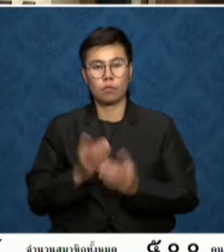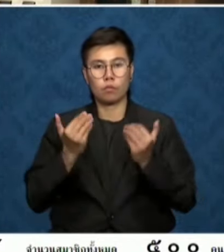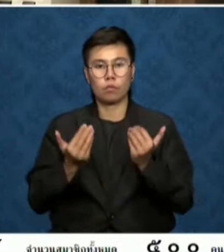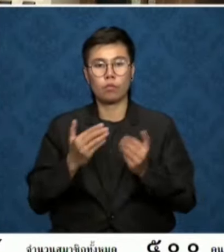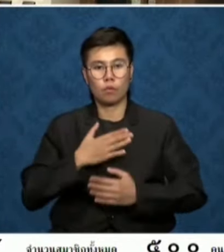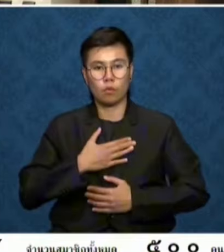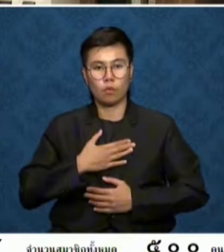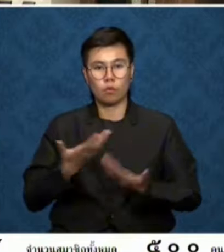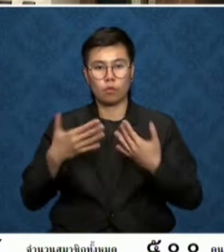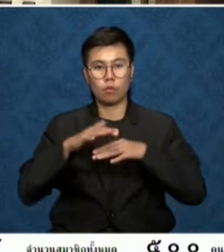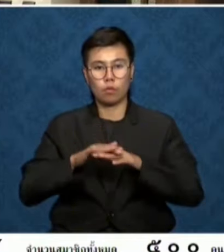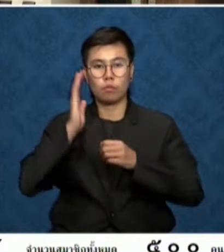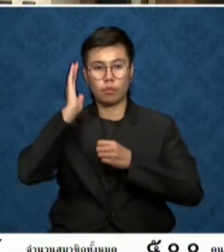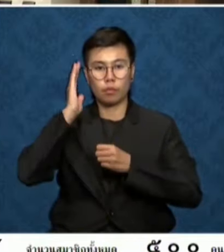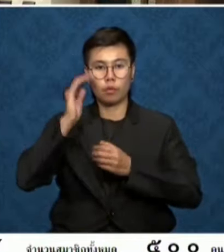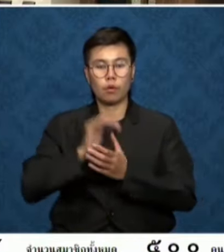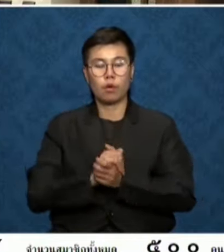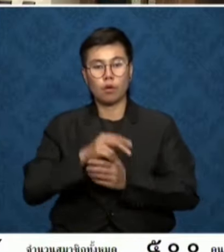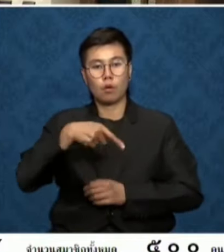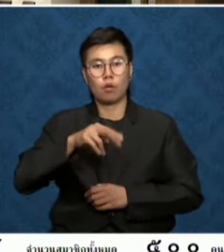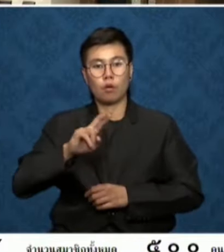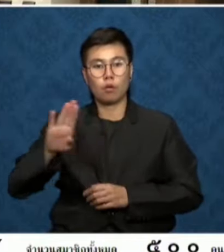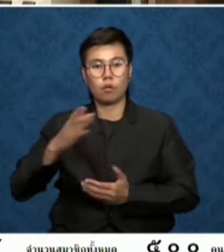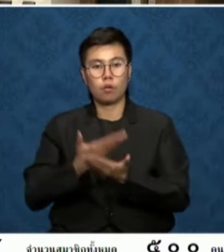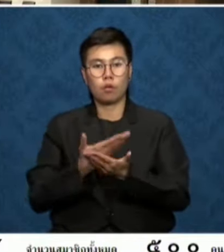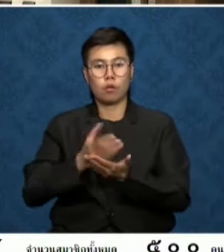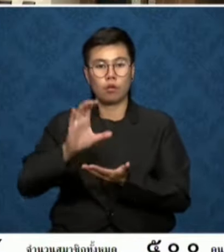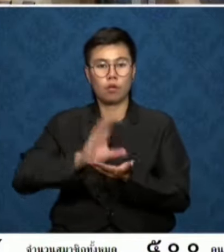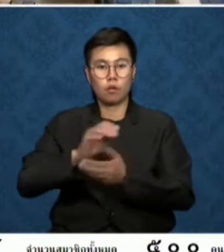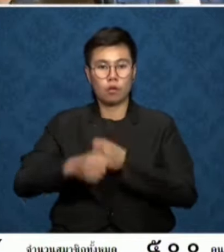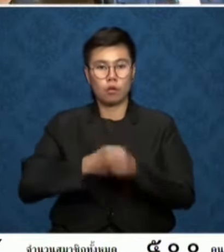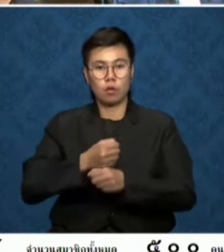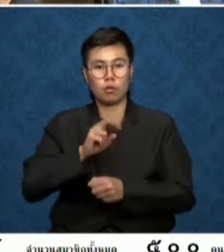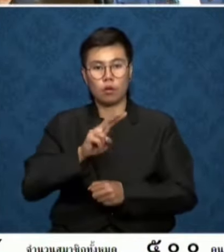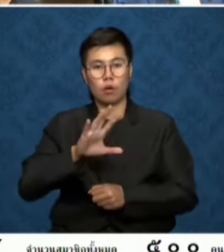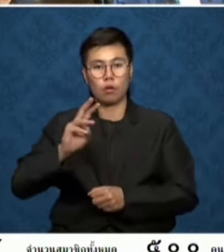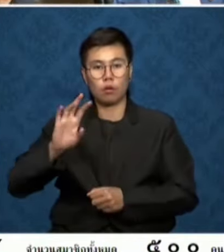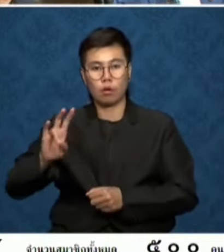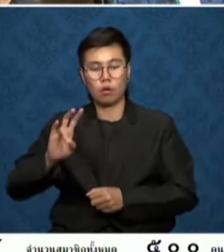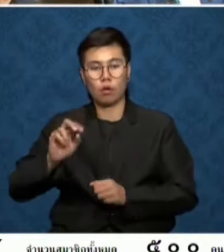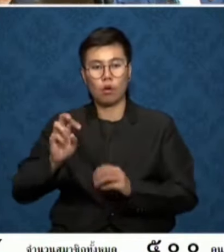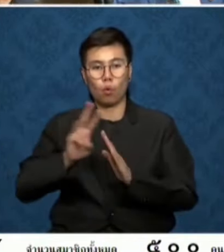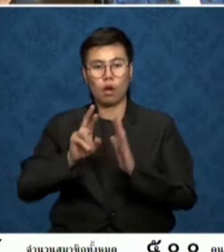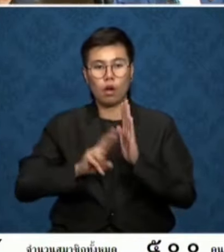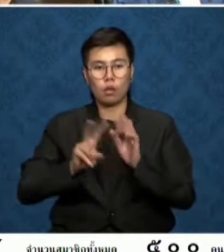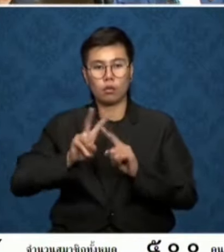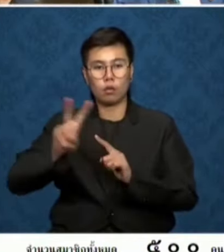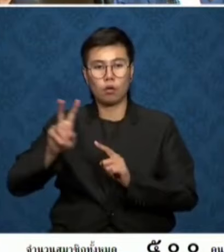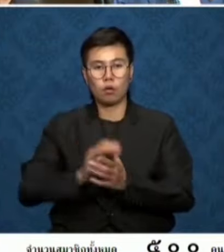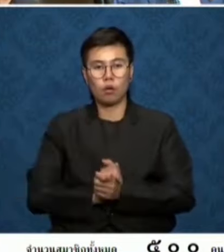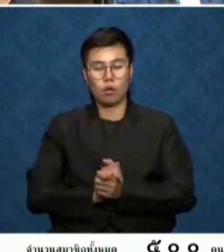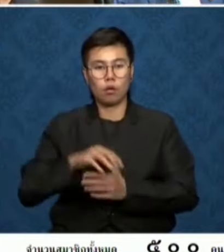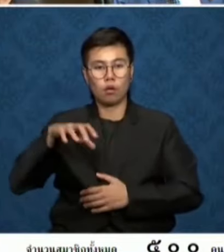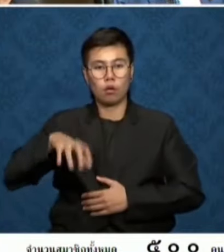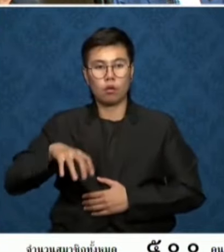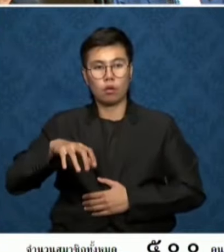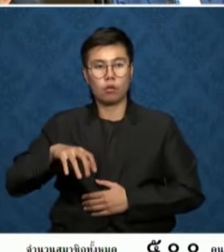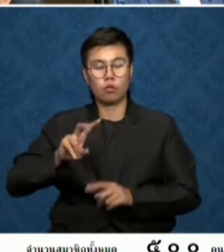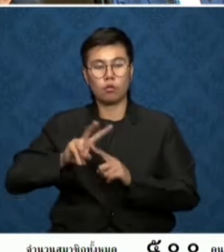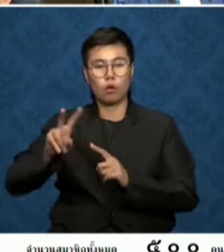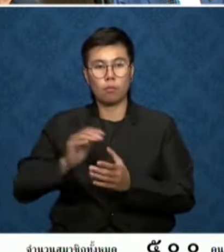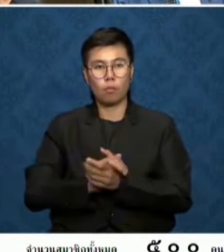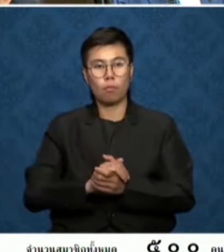จะขอมีส่วนร่วมในการอภิปรายพระราชบัญญัติงบประมาณปี2567ในวาระที่2ครับซึ่งหน่วยงานที่ผมได้เสนอคำแปรย